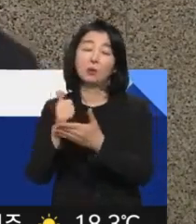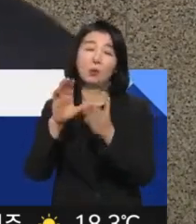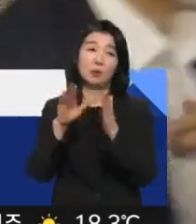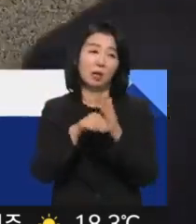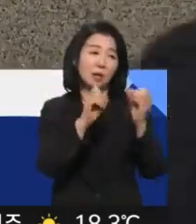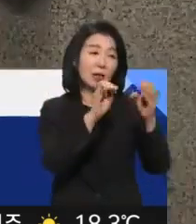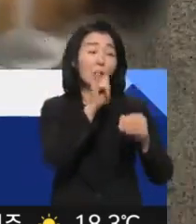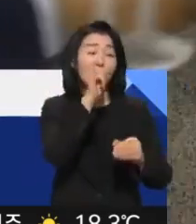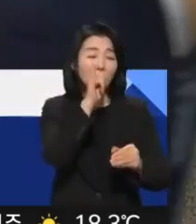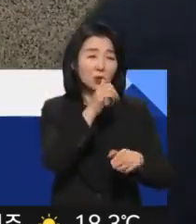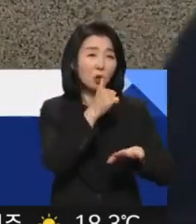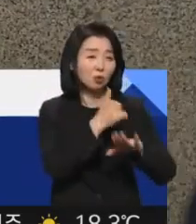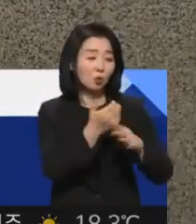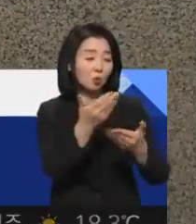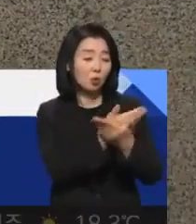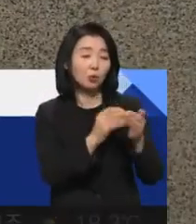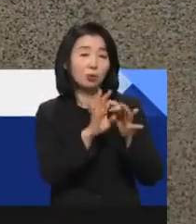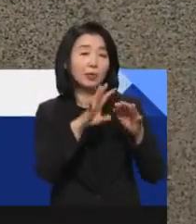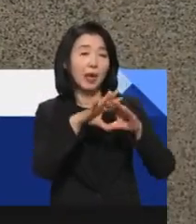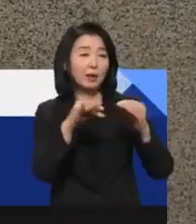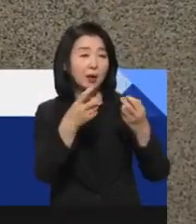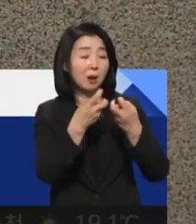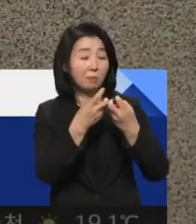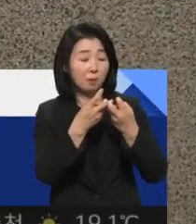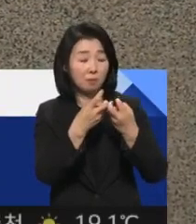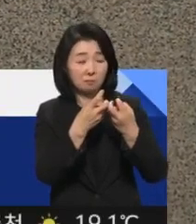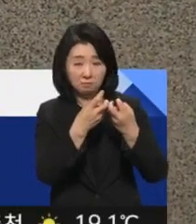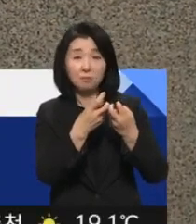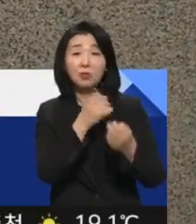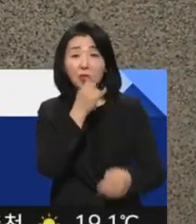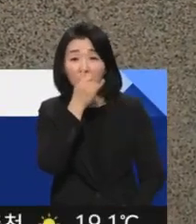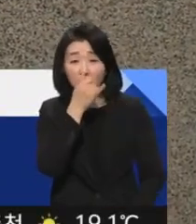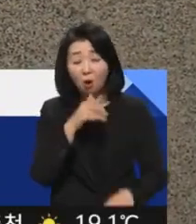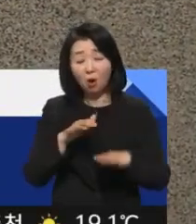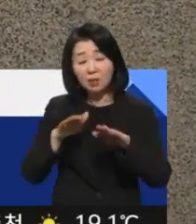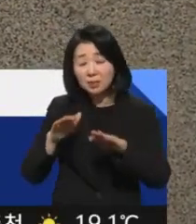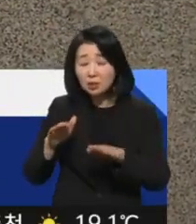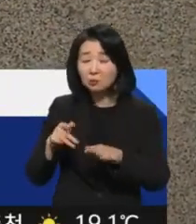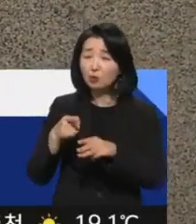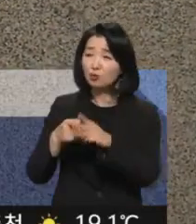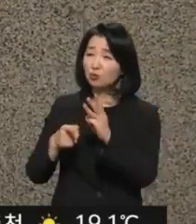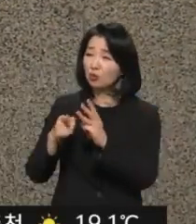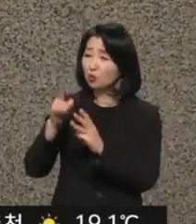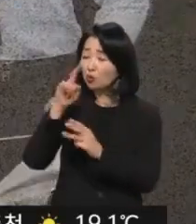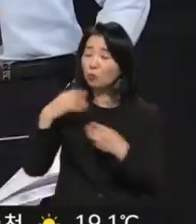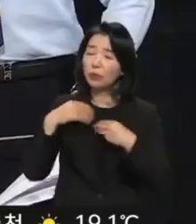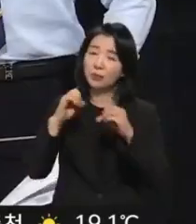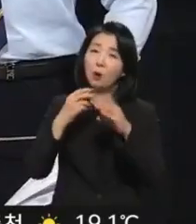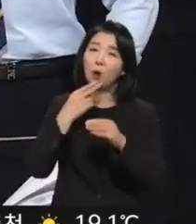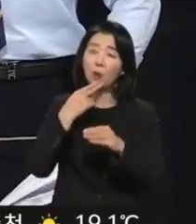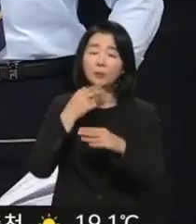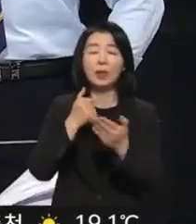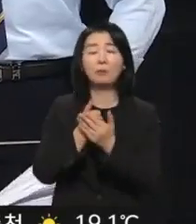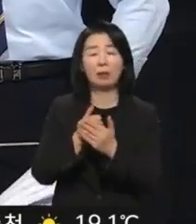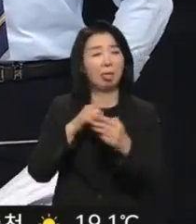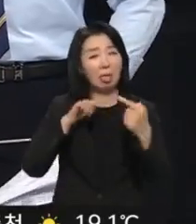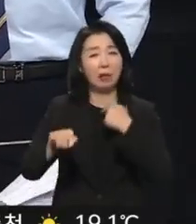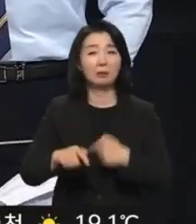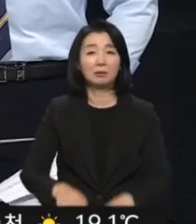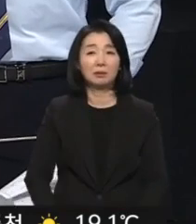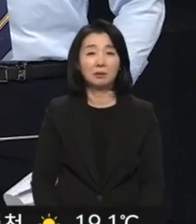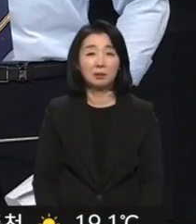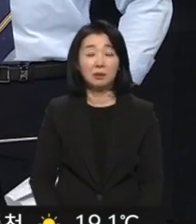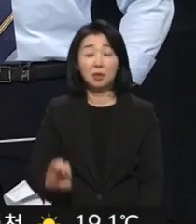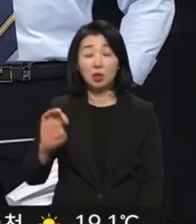통해서 해결책을 찾을 수 있었는데 지금은 그렇지 않다. EU 대사가